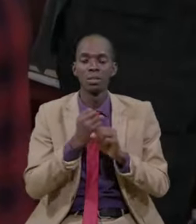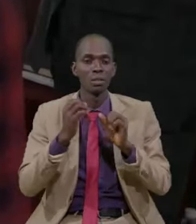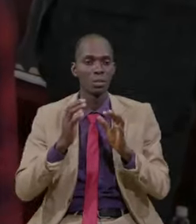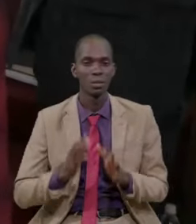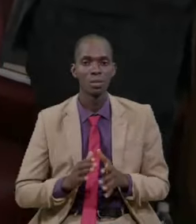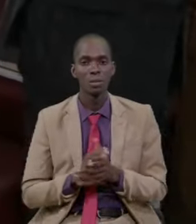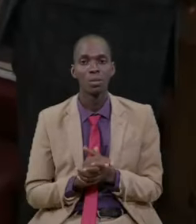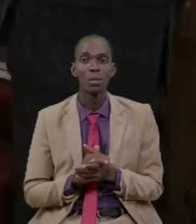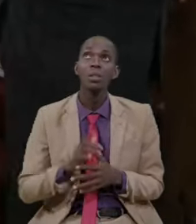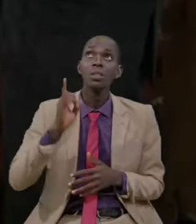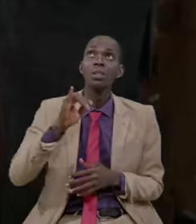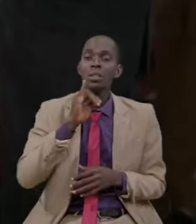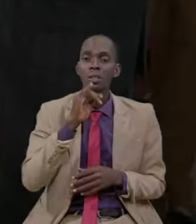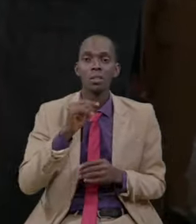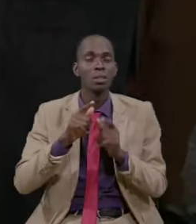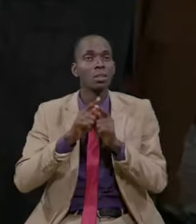le grand Sauveur.